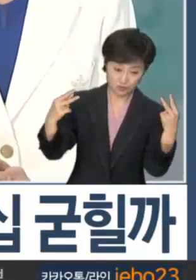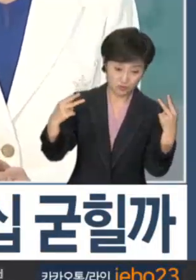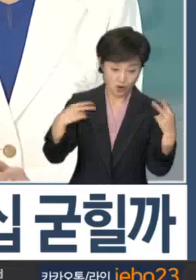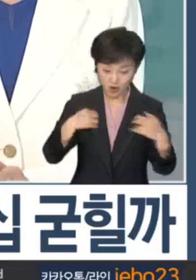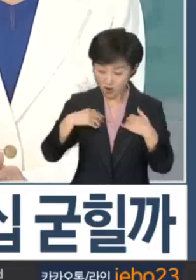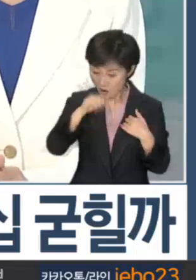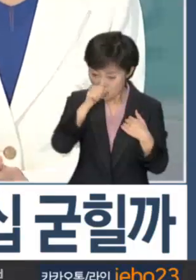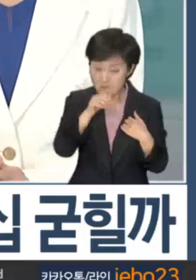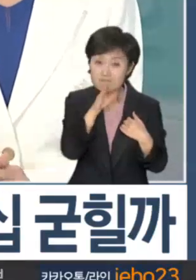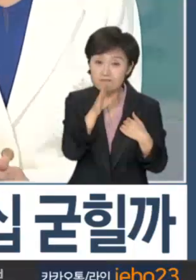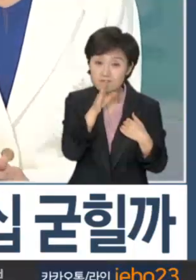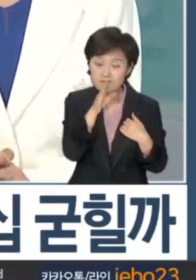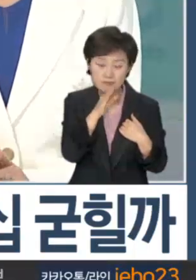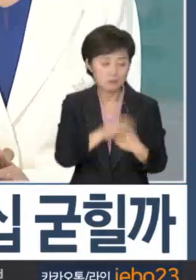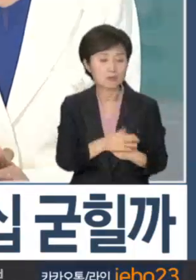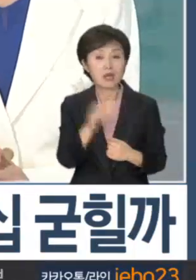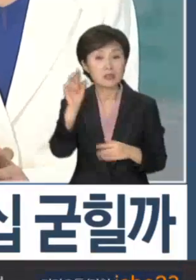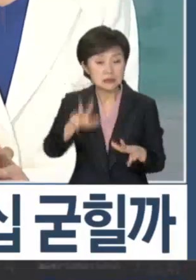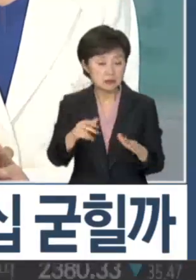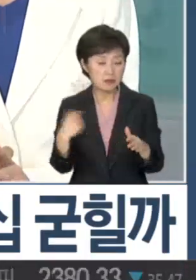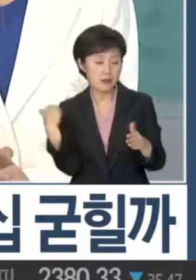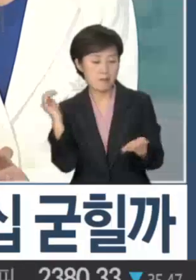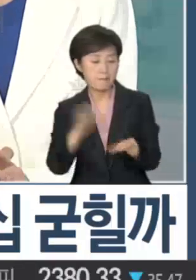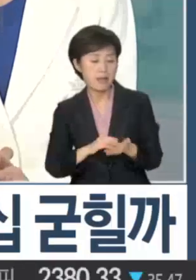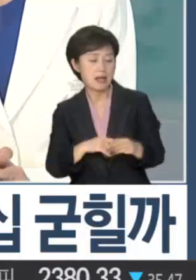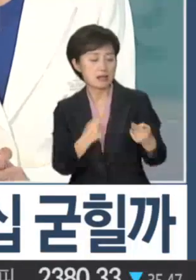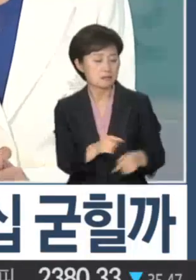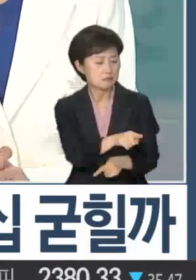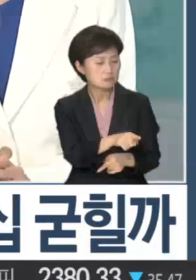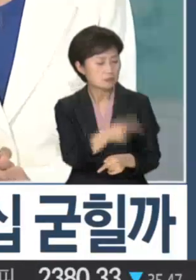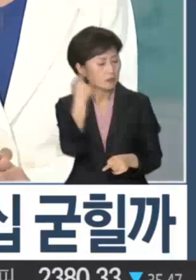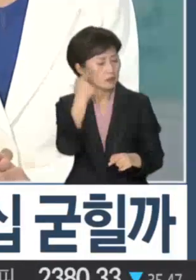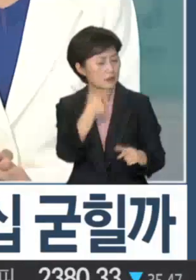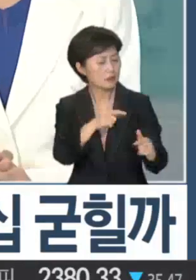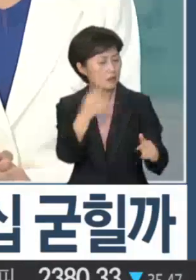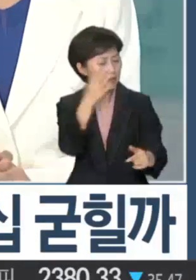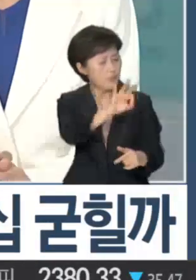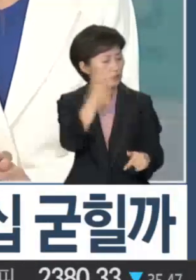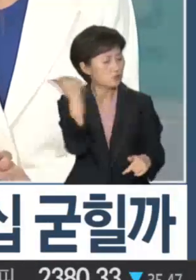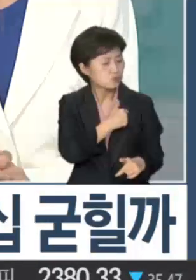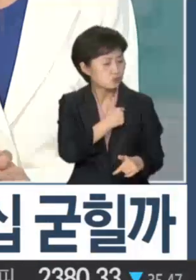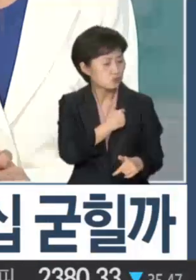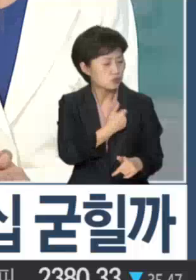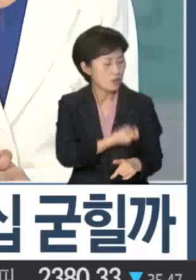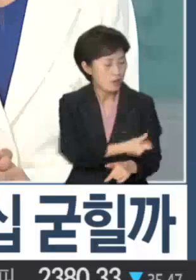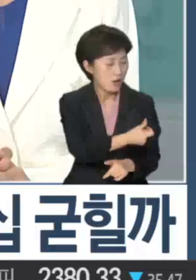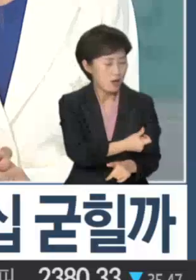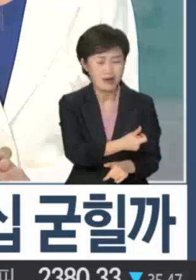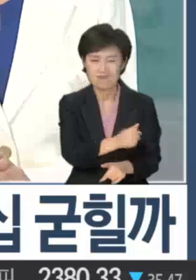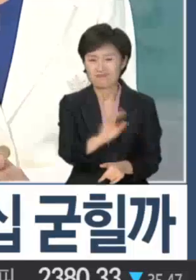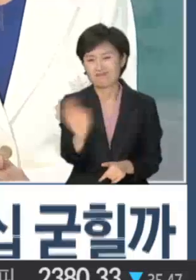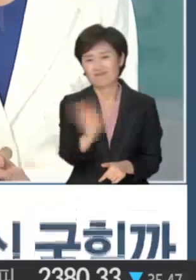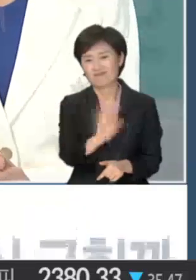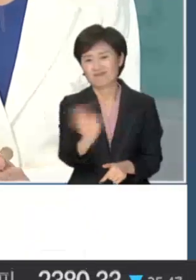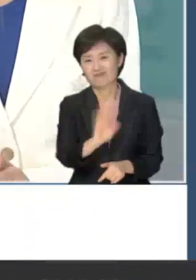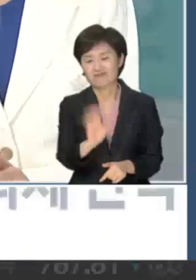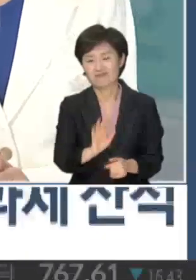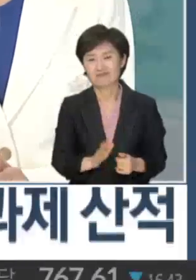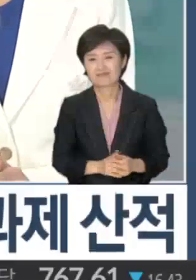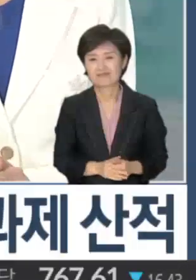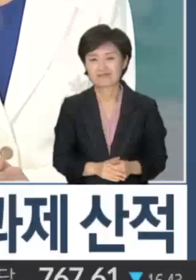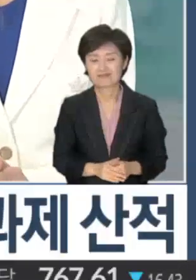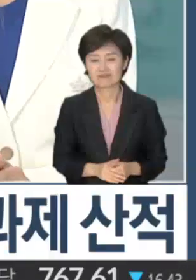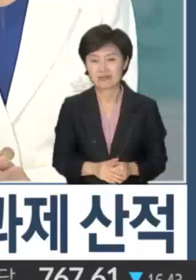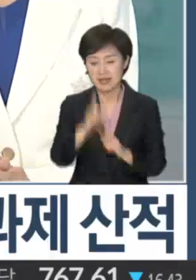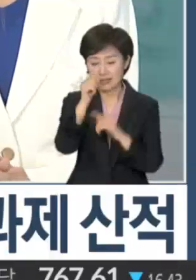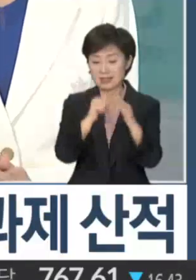마당에 굳이 내 편 네 편을 갈라서게 하는 그런 지도자의 모습을 보일 거라고 생각하지 않습니다.